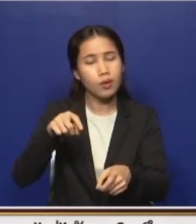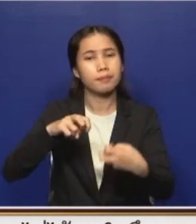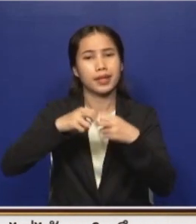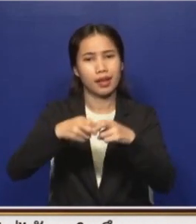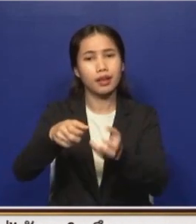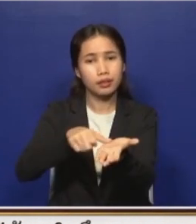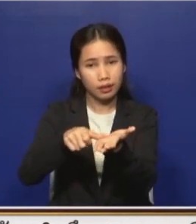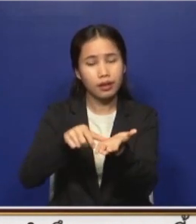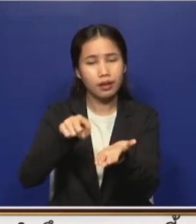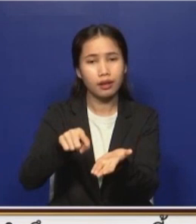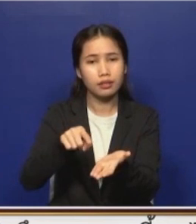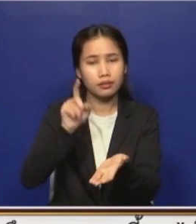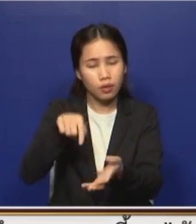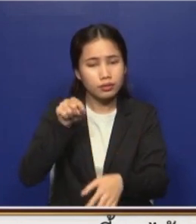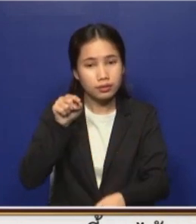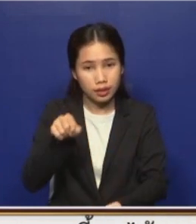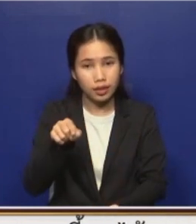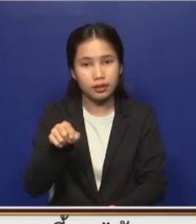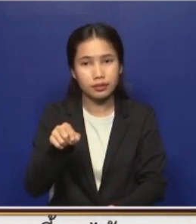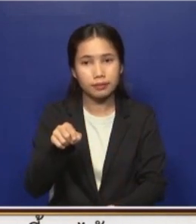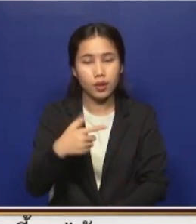างยุทธศาสตร์ในการบริหารจัดการฮะเ